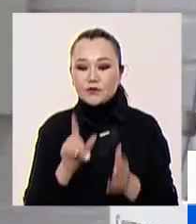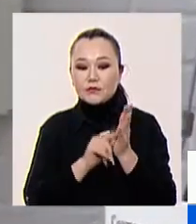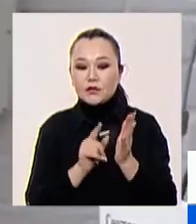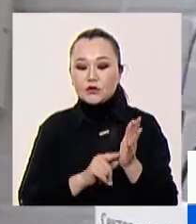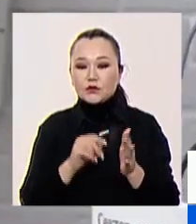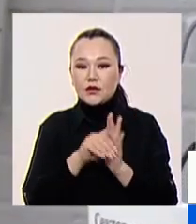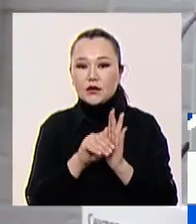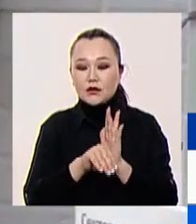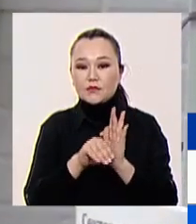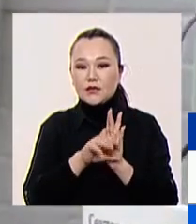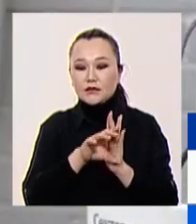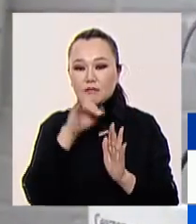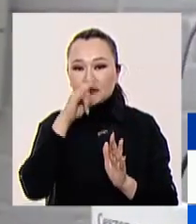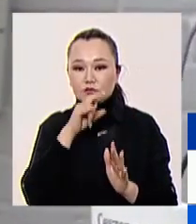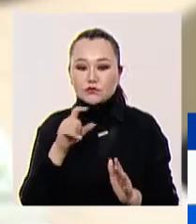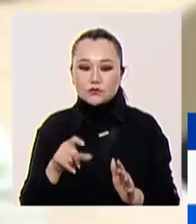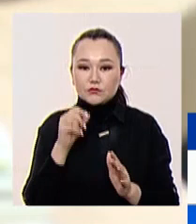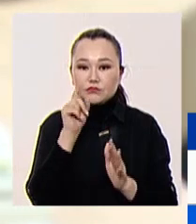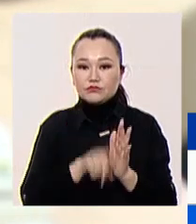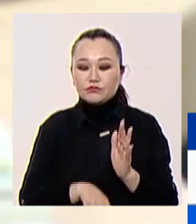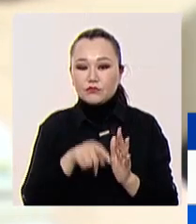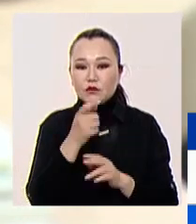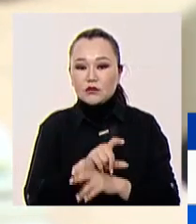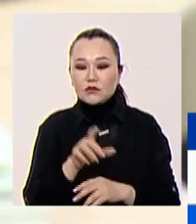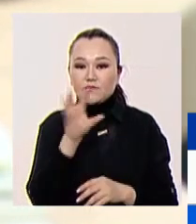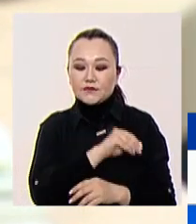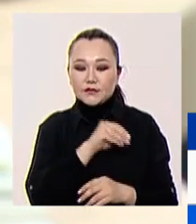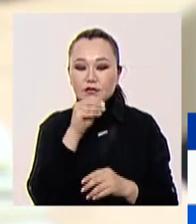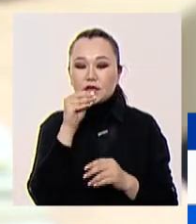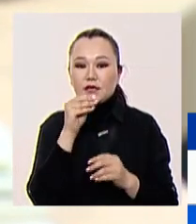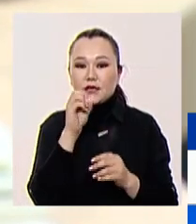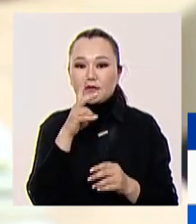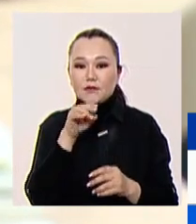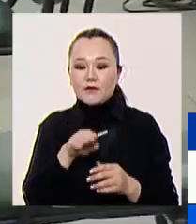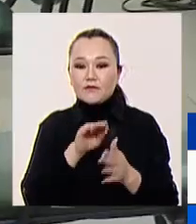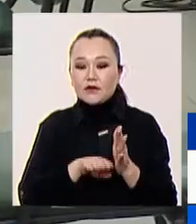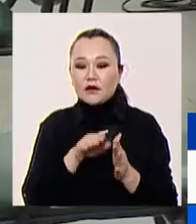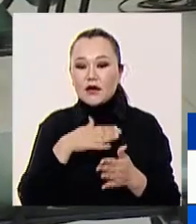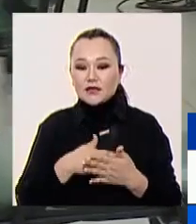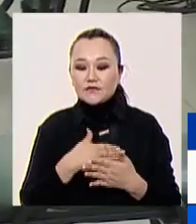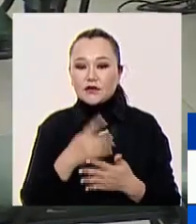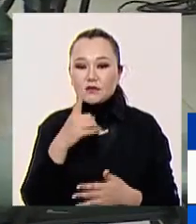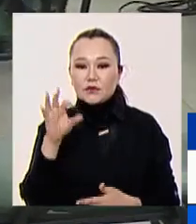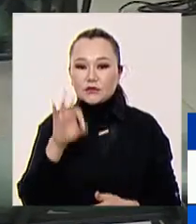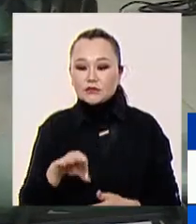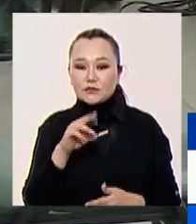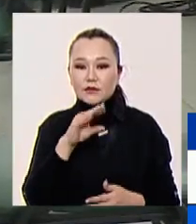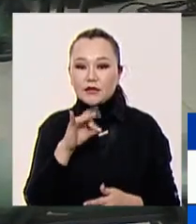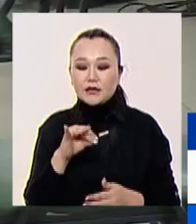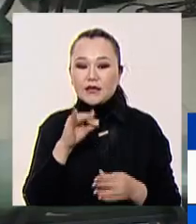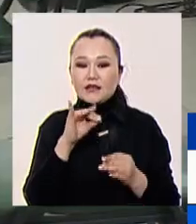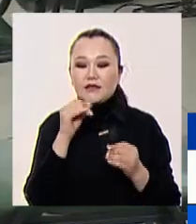Пенсионные накопления казахстанцев обесцениваются. С начала года доходность активов ЕНПФ составила меньше 1% при